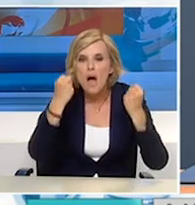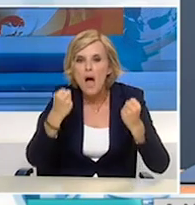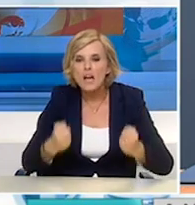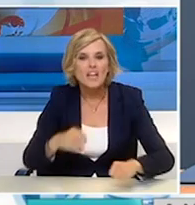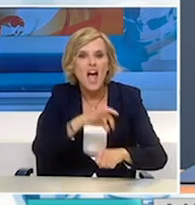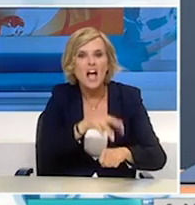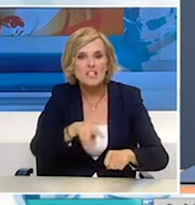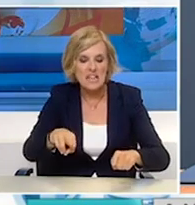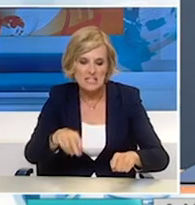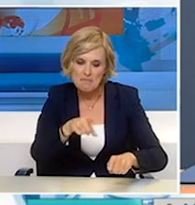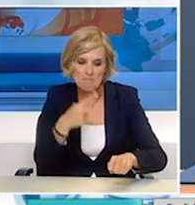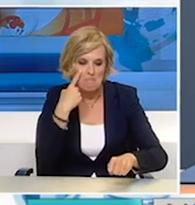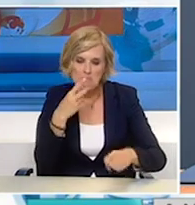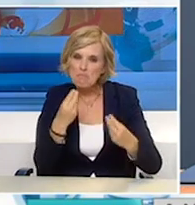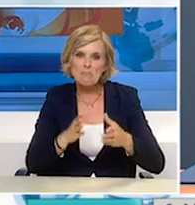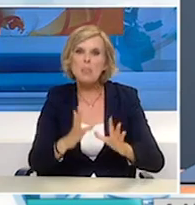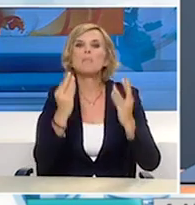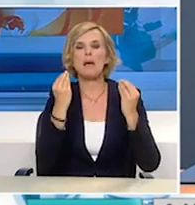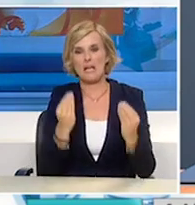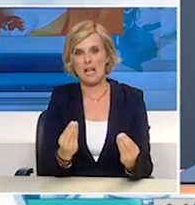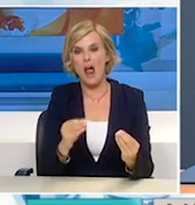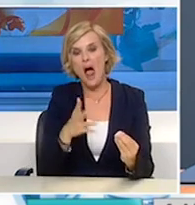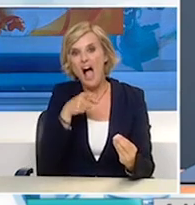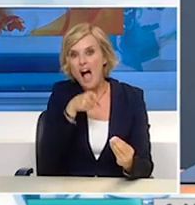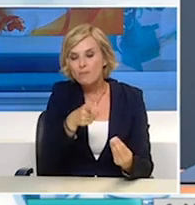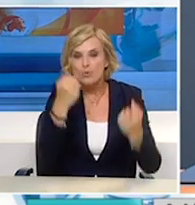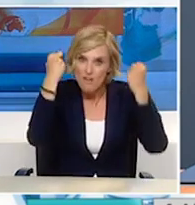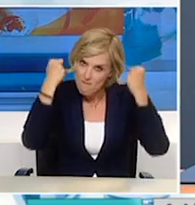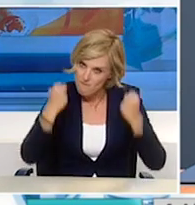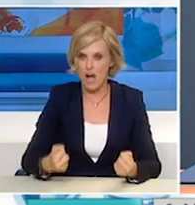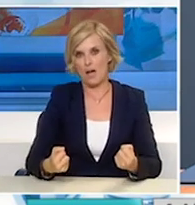φάρμακα όσο δυνατόν νωρίτερα και σε ποιότερης μορφής